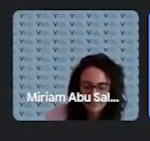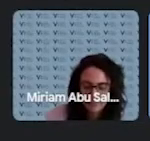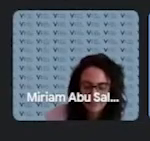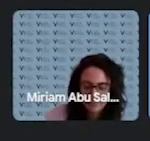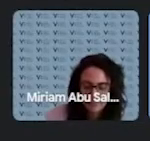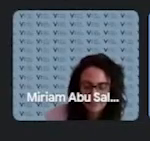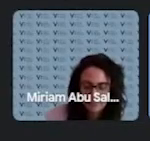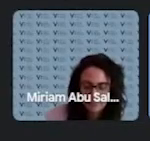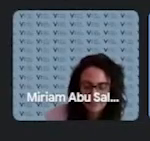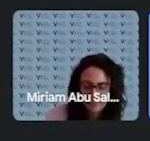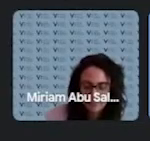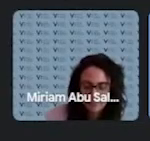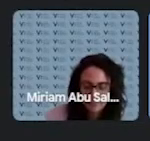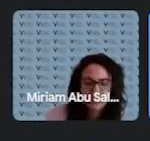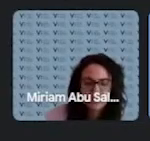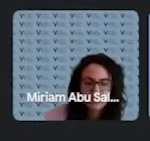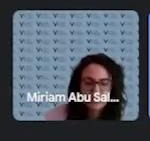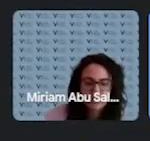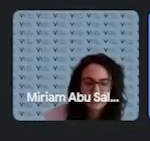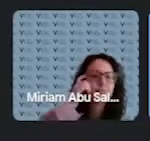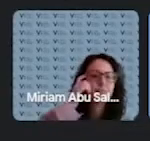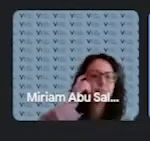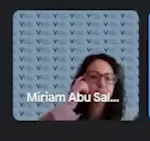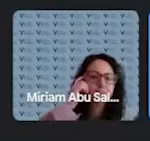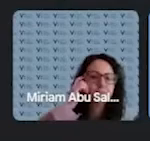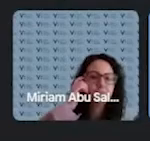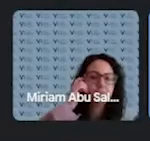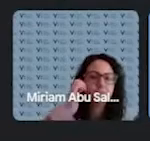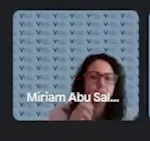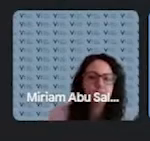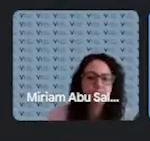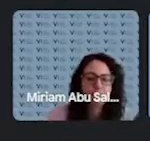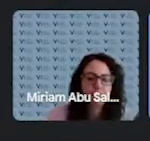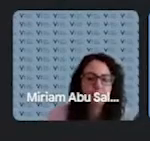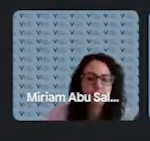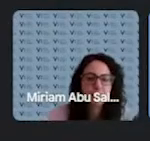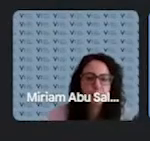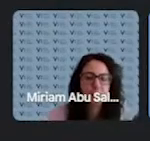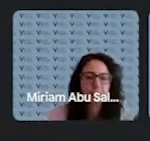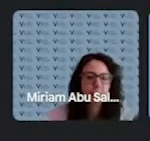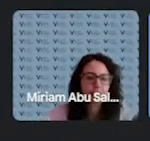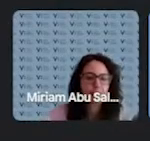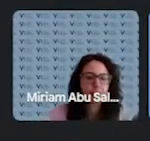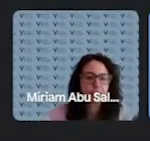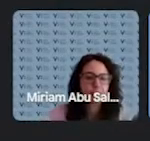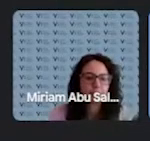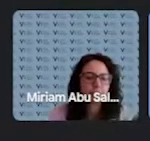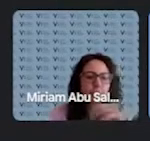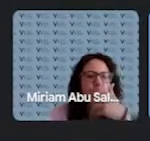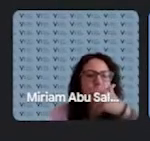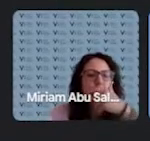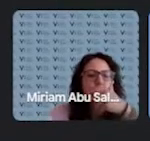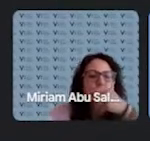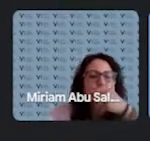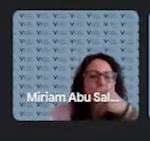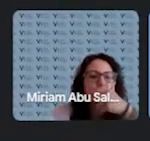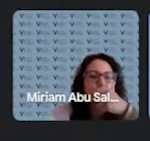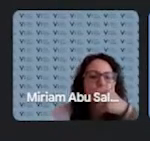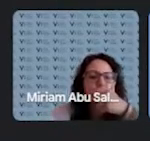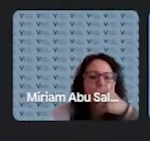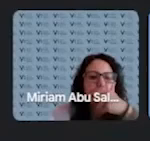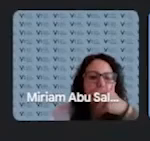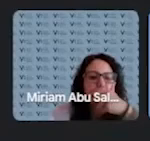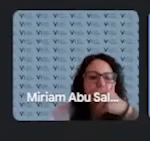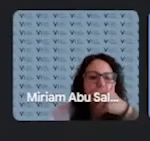avere migliori abilità, una maggiore, conoscenza linguistica. Quindi uno